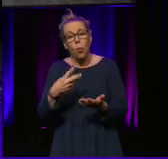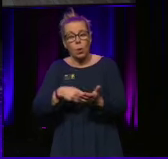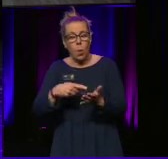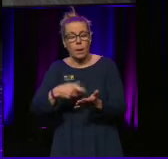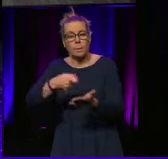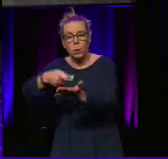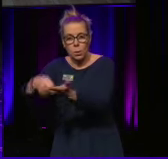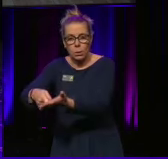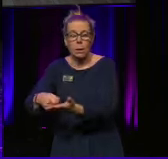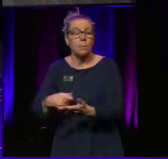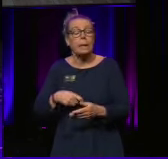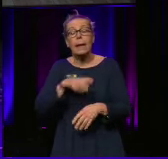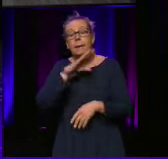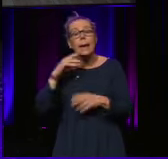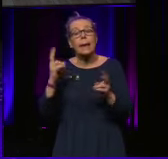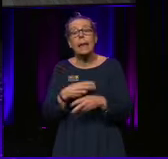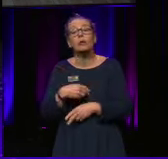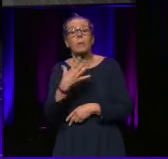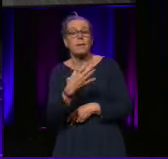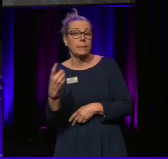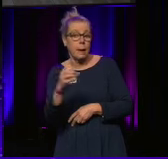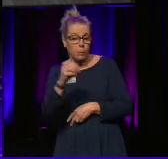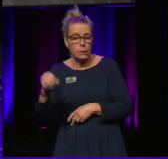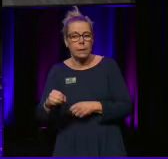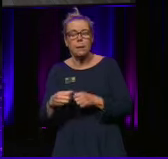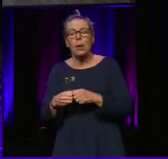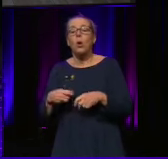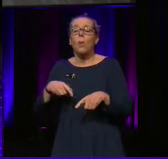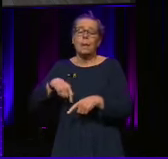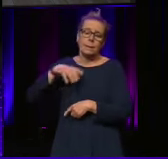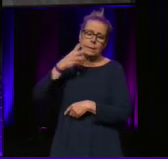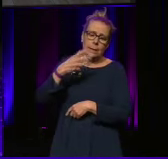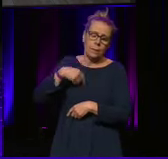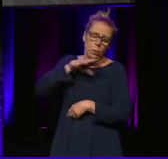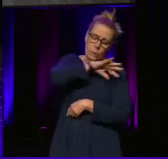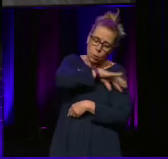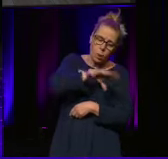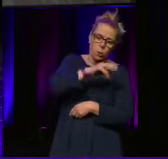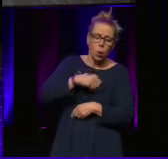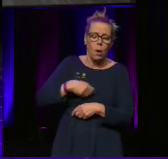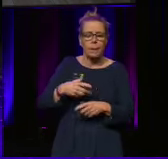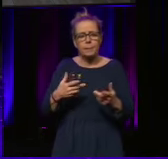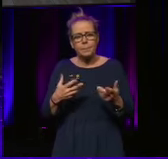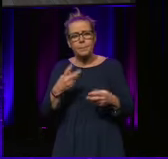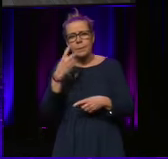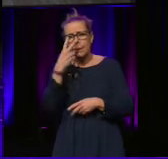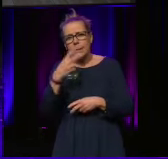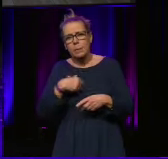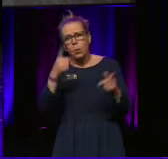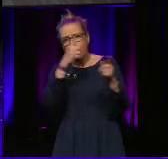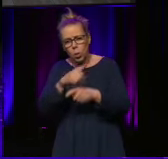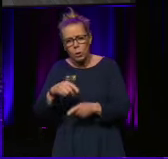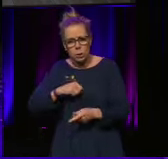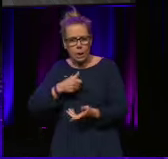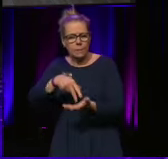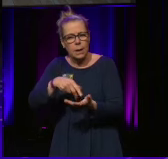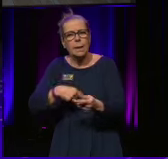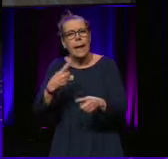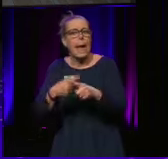det med 51%. Mm. Och historiskt sett så har man identifierat lite för mycket i Sverige folksuveränitet, det vill säga i princip enkel